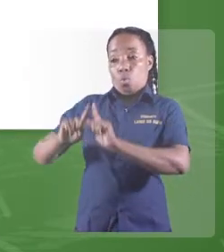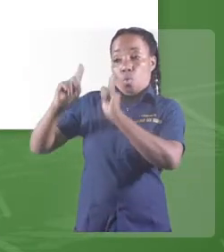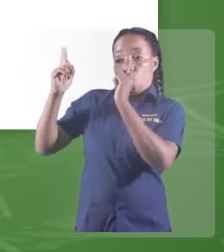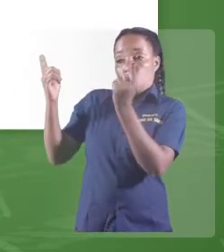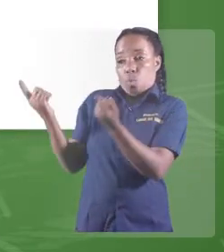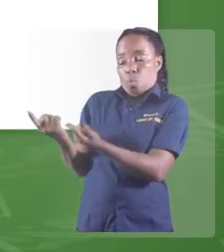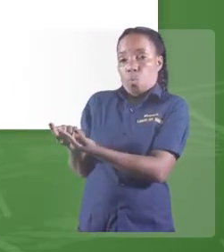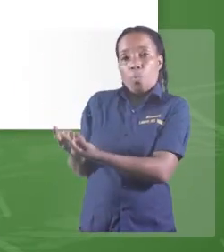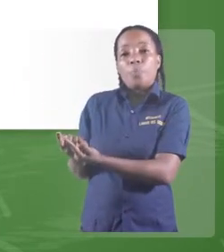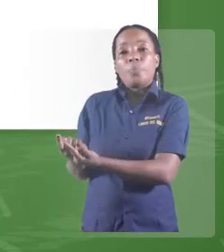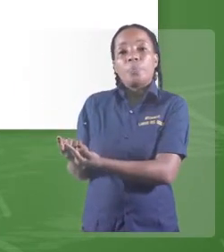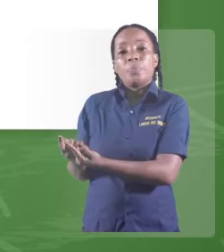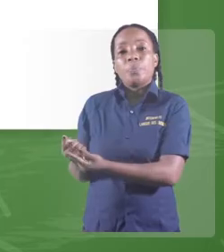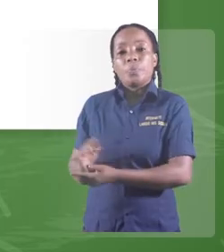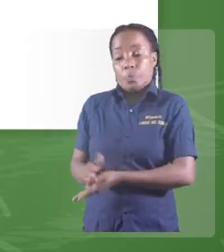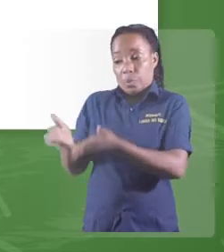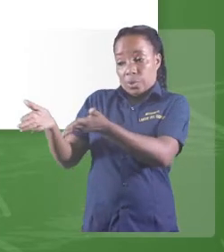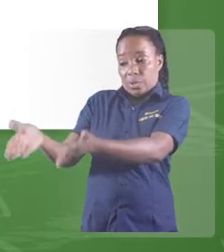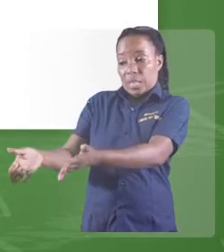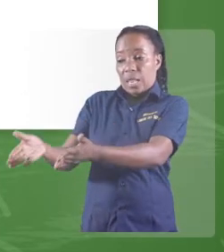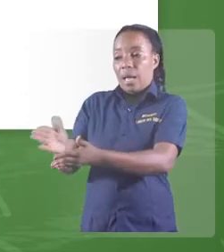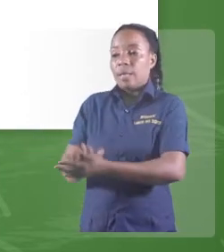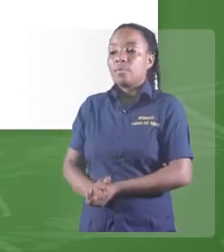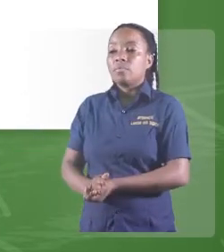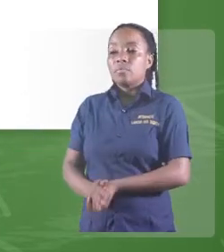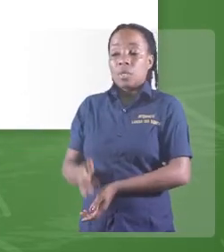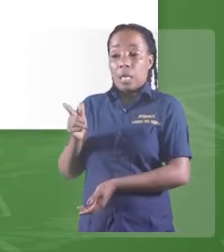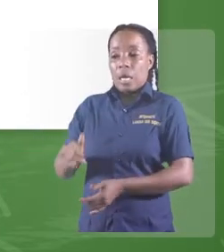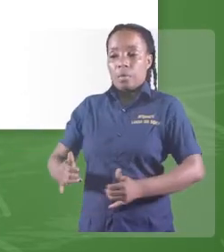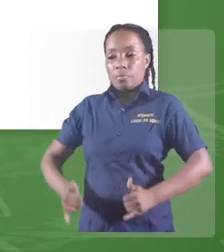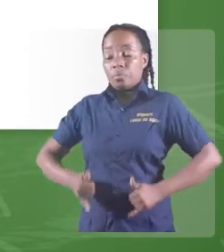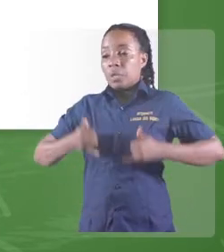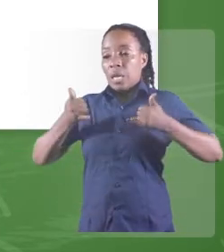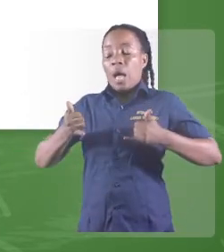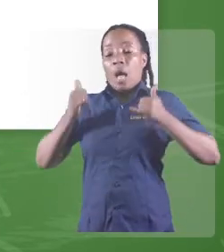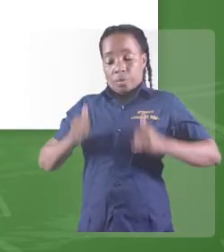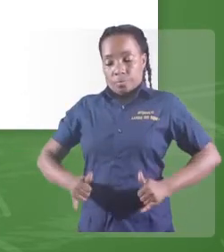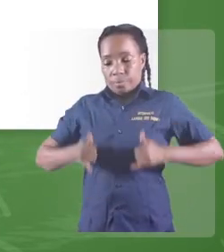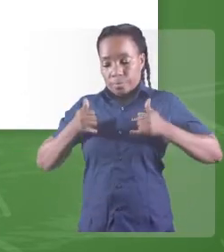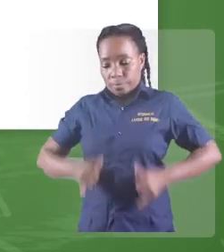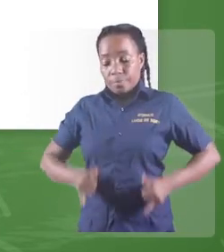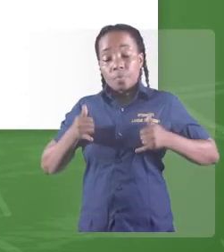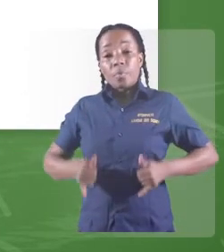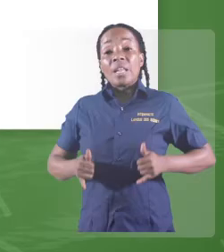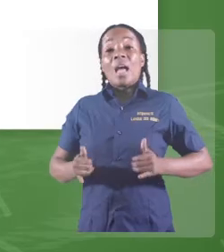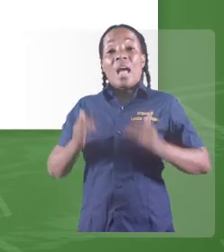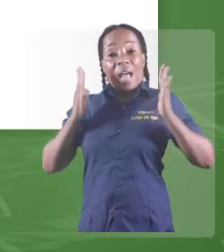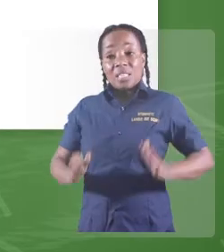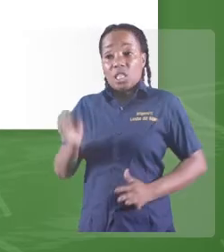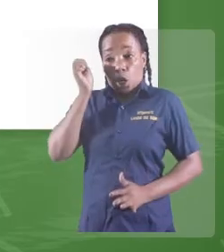tous les droits, vivait aussi une population algérienne, musulmane,